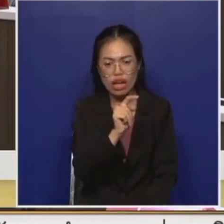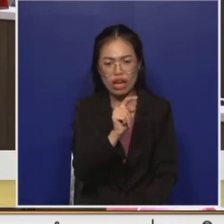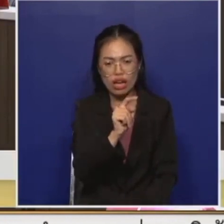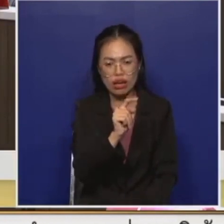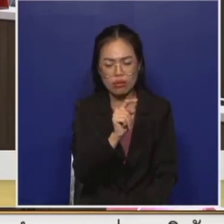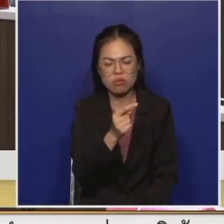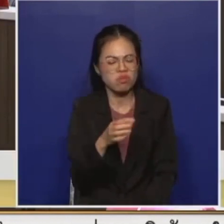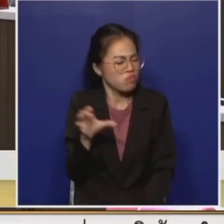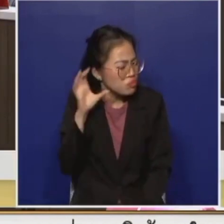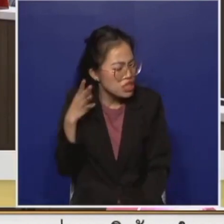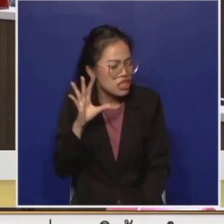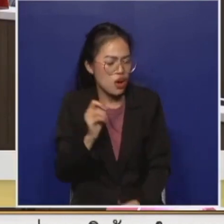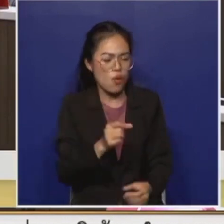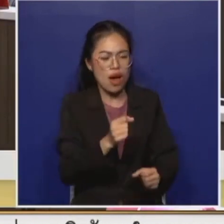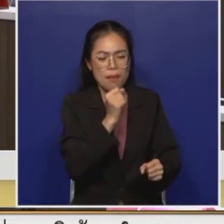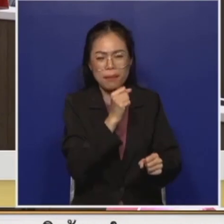การ